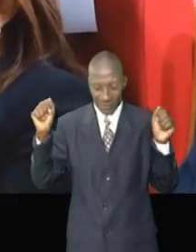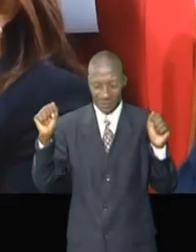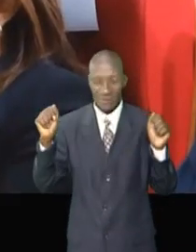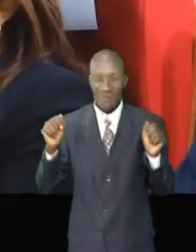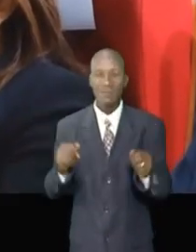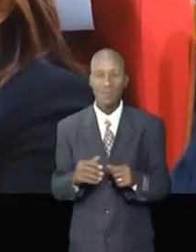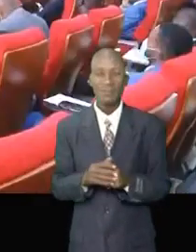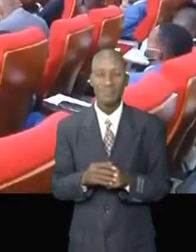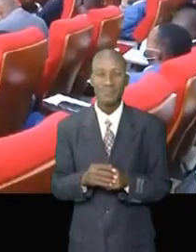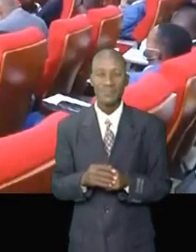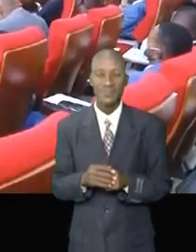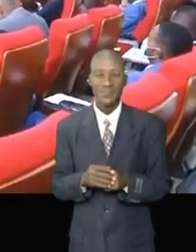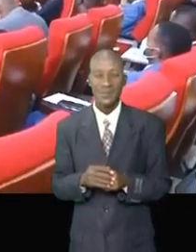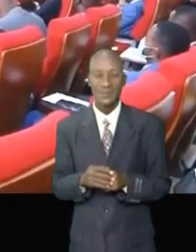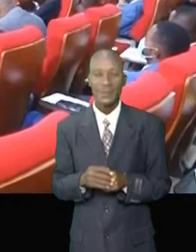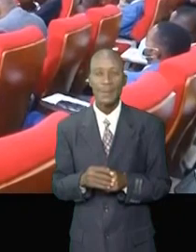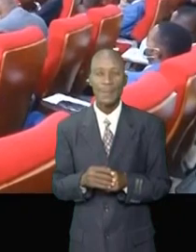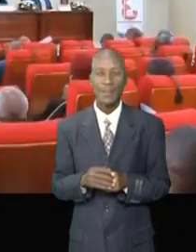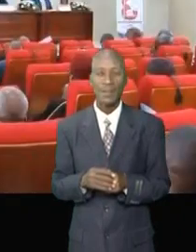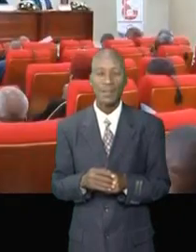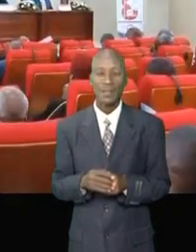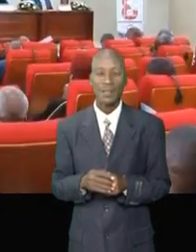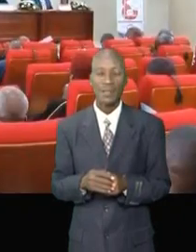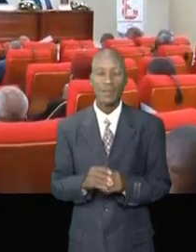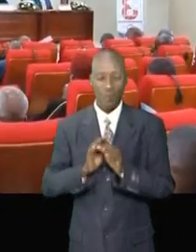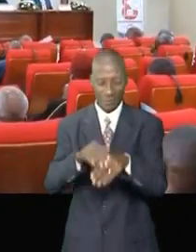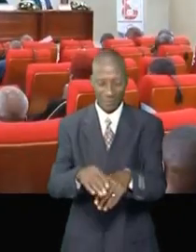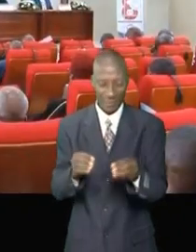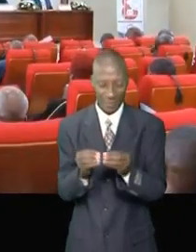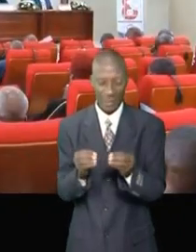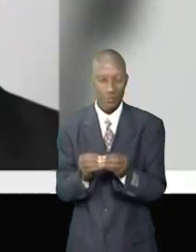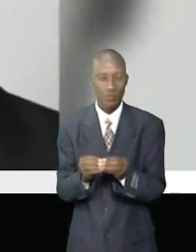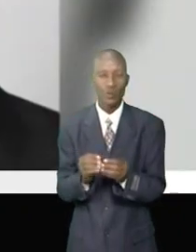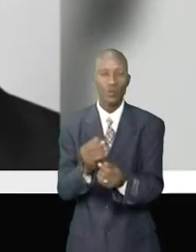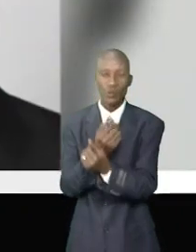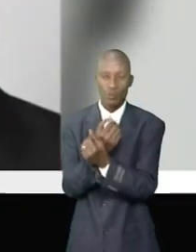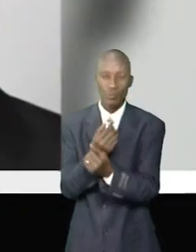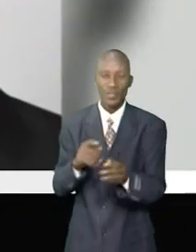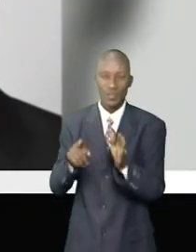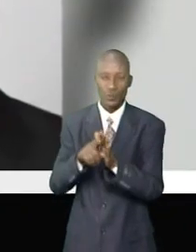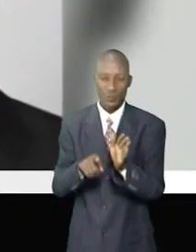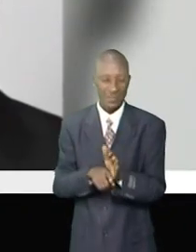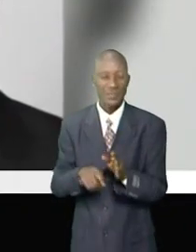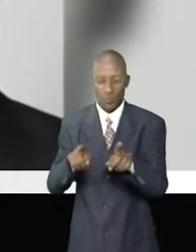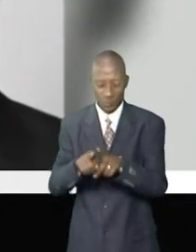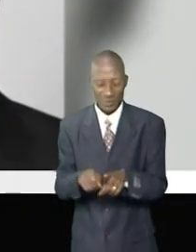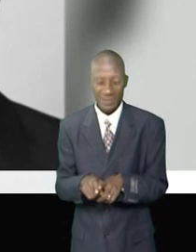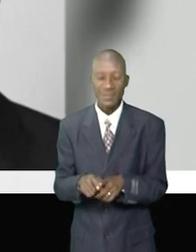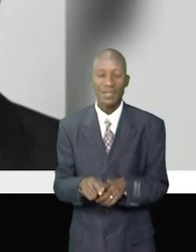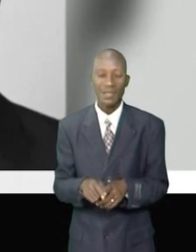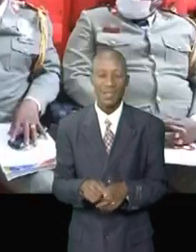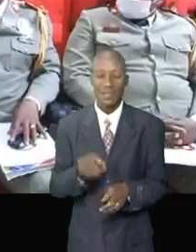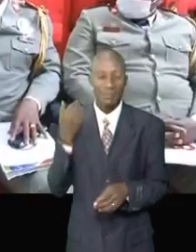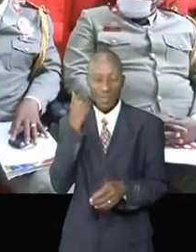dans un contexte particulier de la pandémie du coronavirus et suite à la tragique disparition de l'ambassadeur d'Italie en République démocratique du Congo,